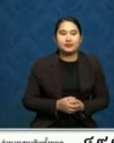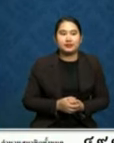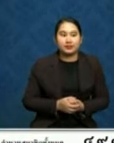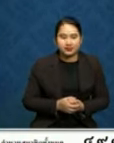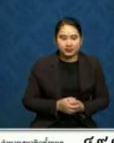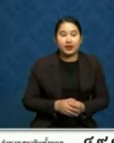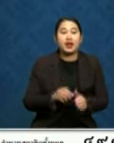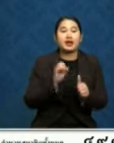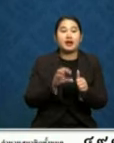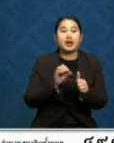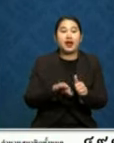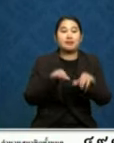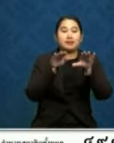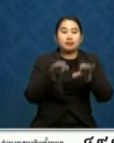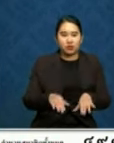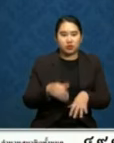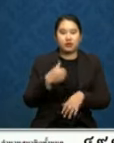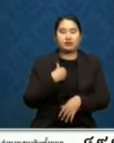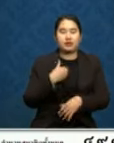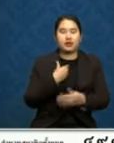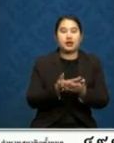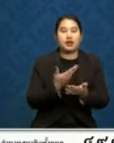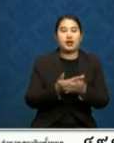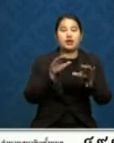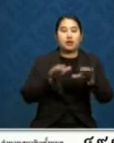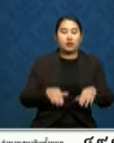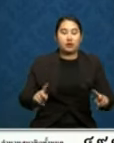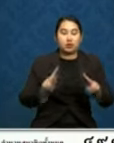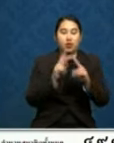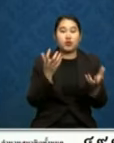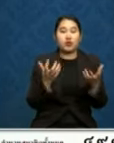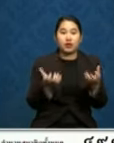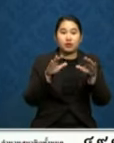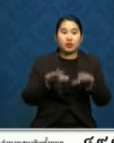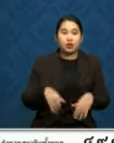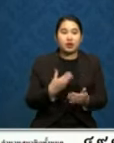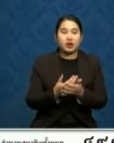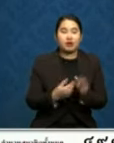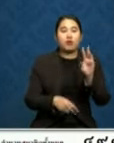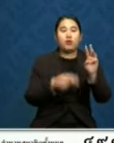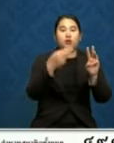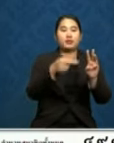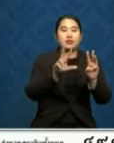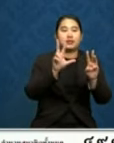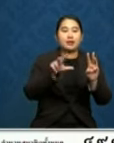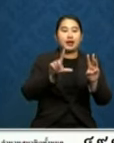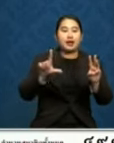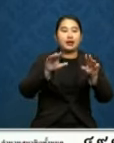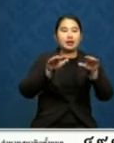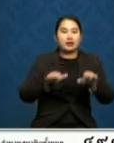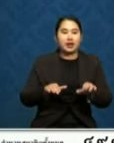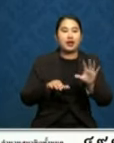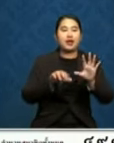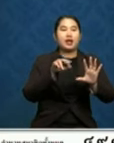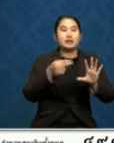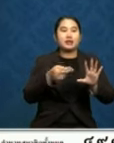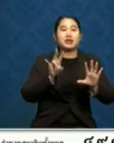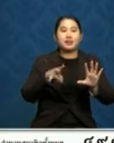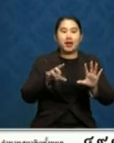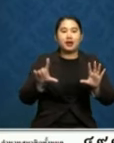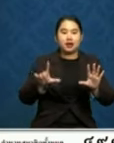จึงมีข้อเสนอนะคะในการปรับลดนะคะงบประมาณของกระทรวงยุติธรรมค่ะจาก 63,000 ล้านนะคะเหลือ 57,000 ล้าน